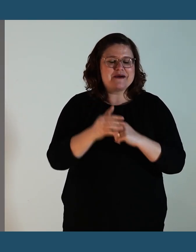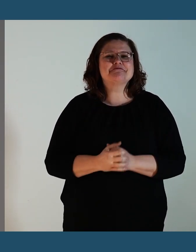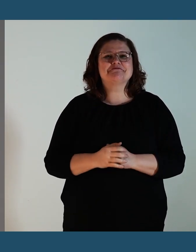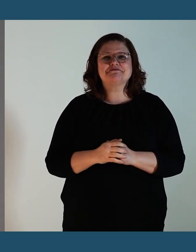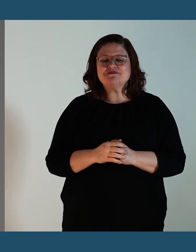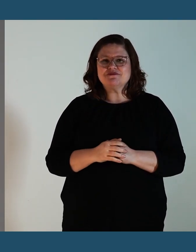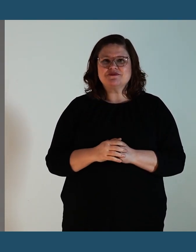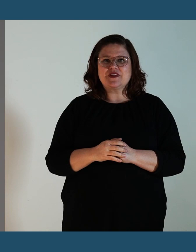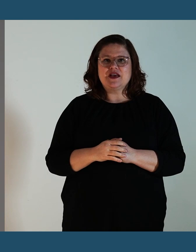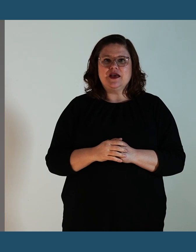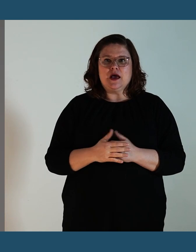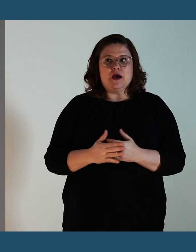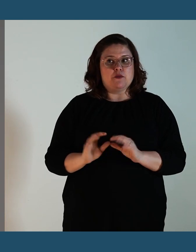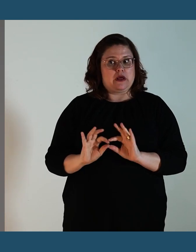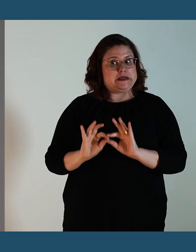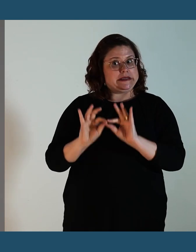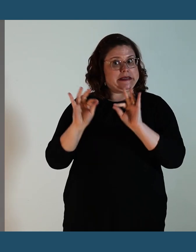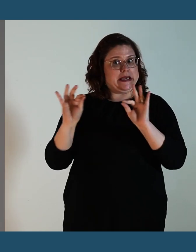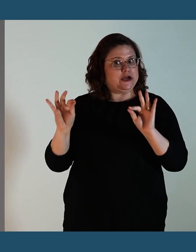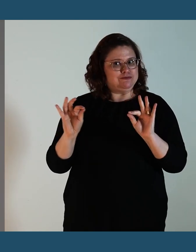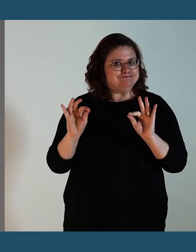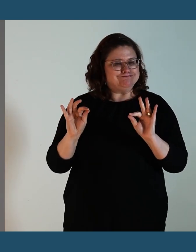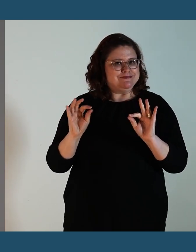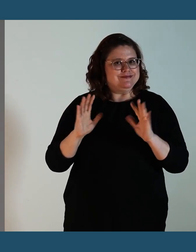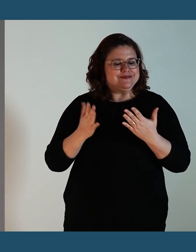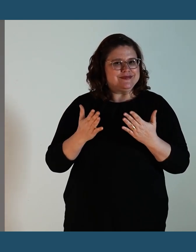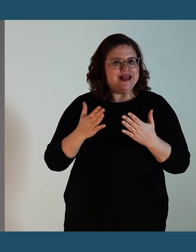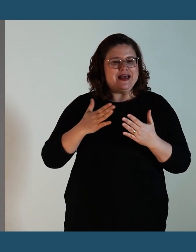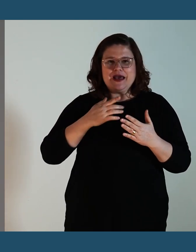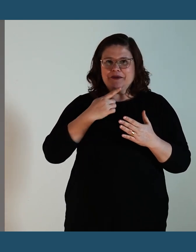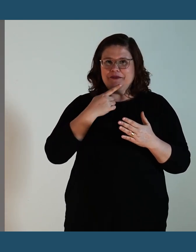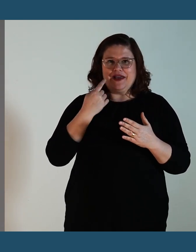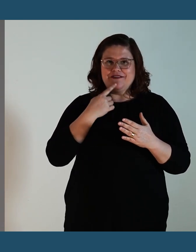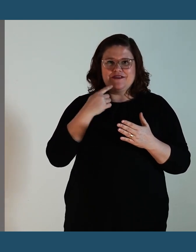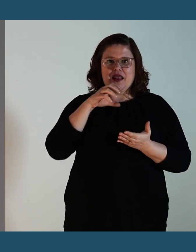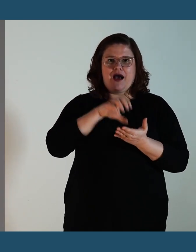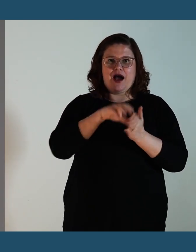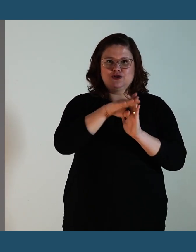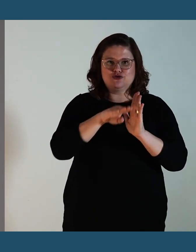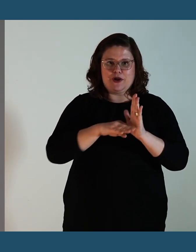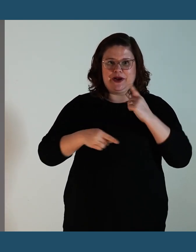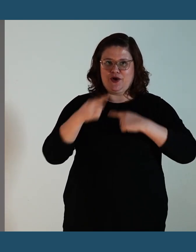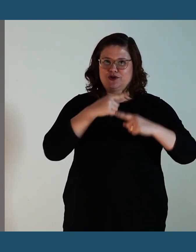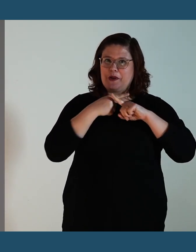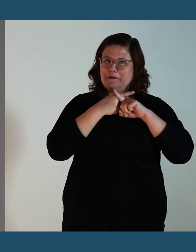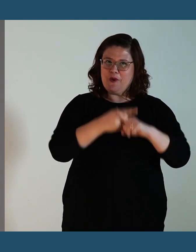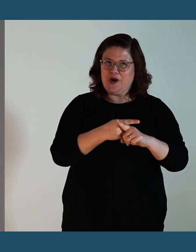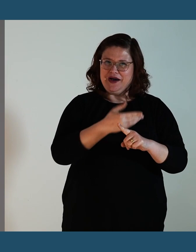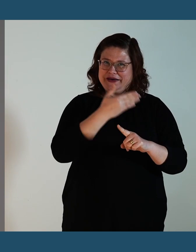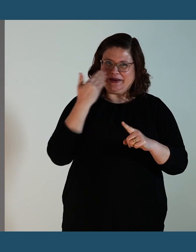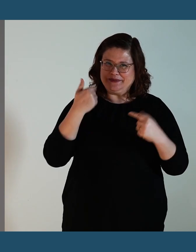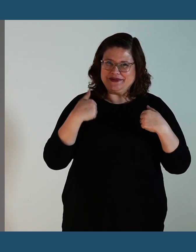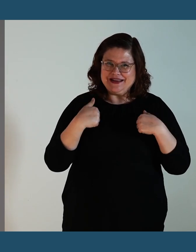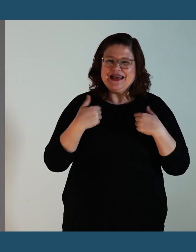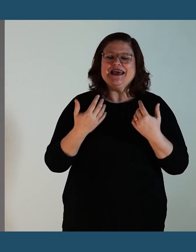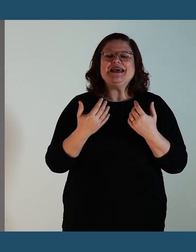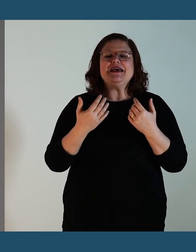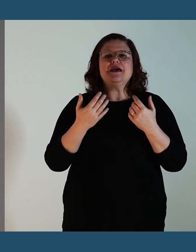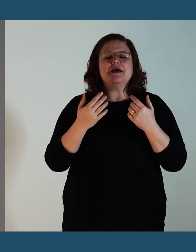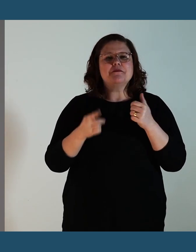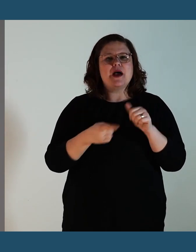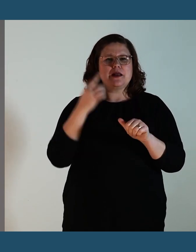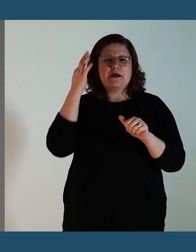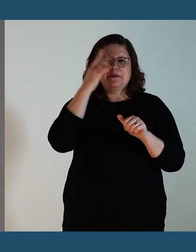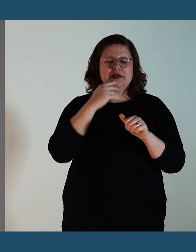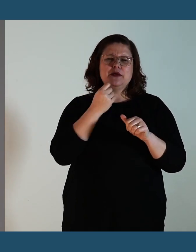Joo, mulle ei ole ihan noin tyylikäs, koska en ole vielä päässyt hallitusohjelman neuvotteluihin tai muuta. Mä lähdin ajattelemaan tätä siinä, että se